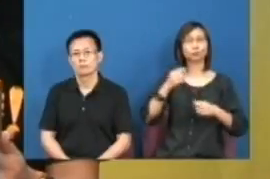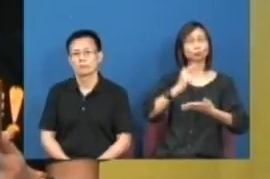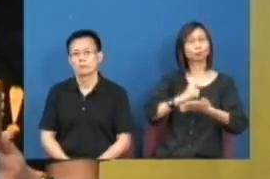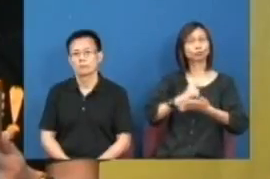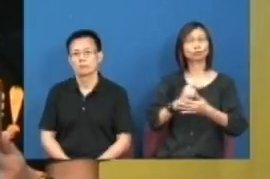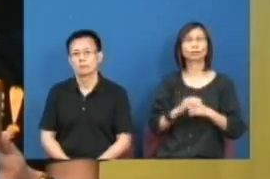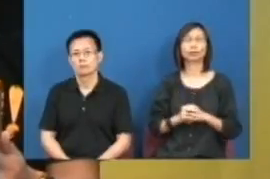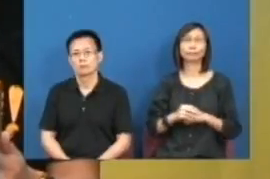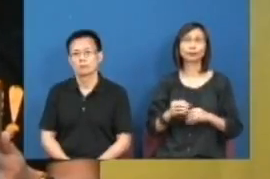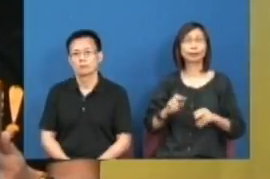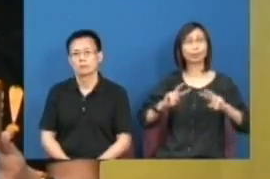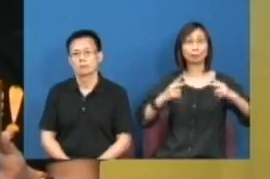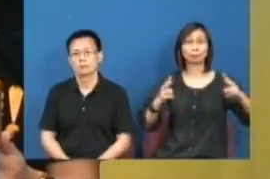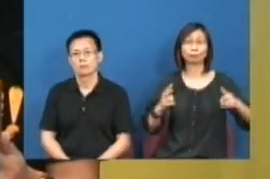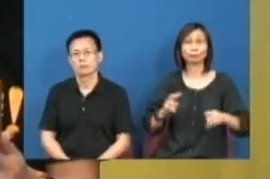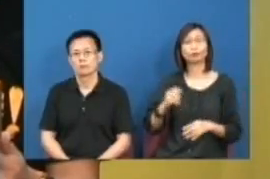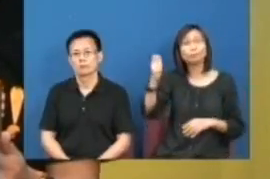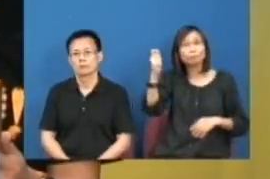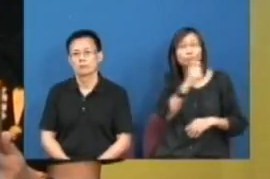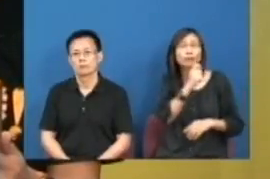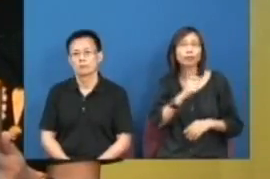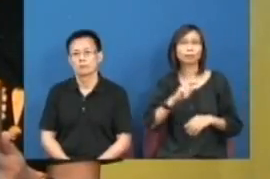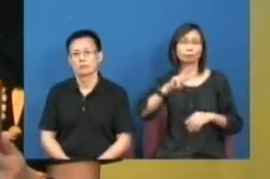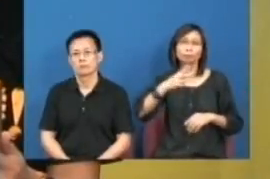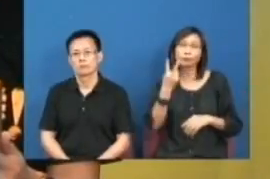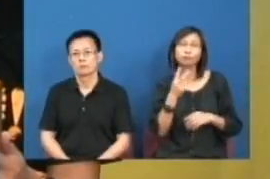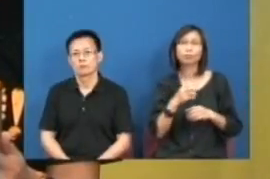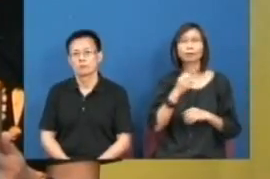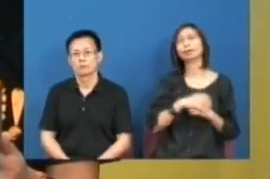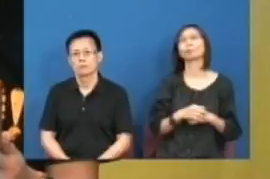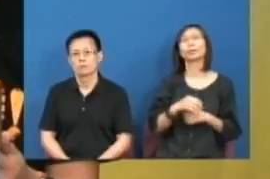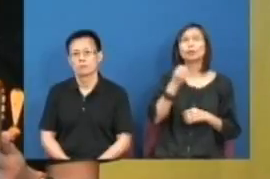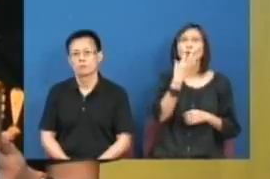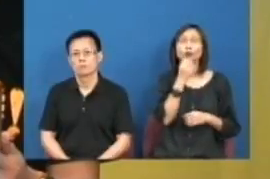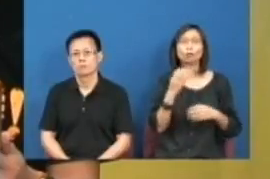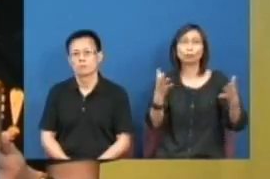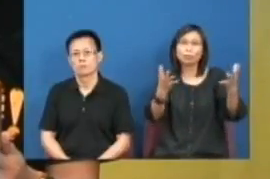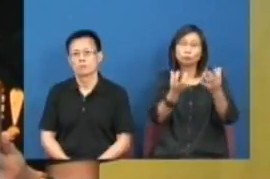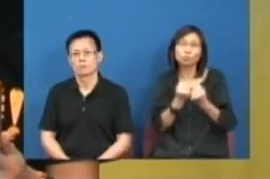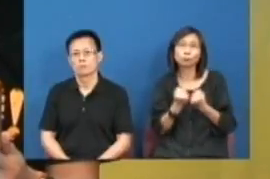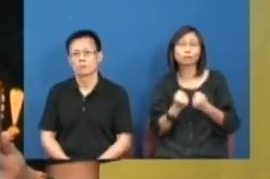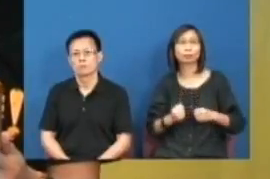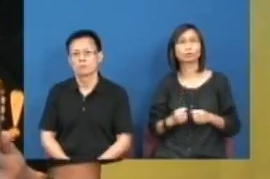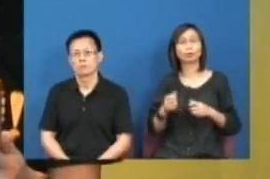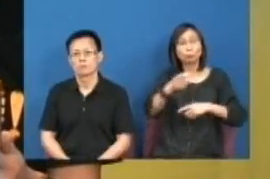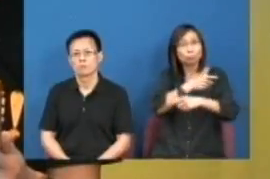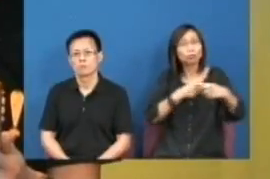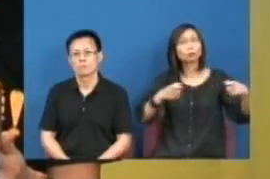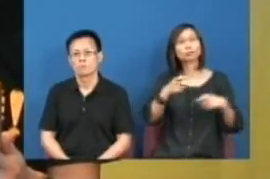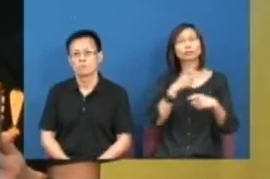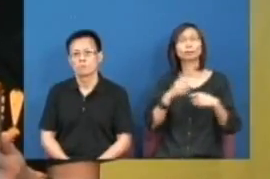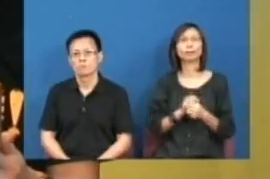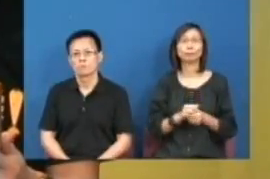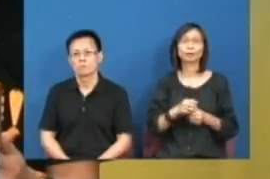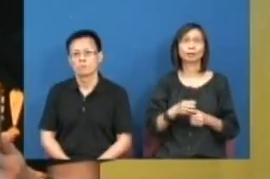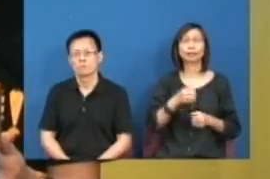經濟發展模式，調整經濟結構過程裏面，香港將會獲得更大的商機，包括港澳在內的大珠三